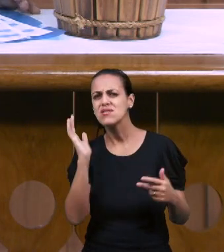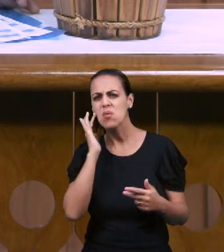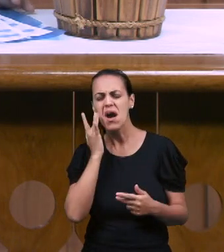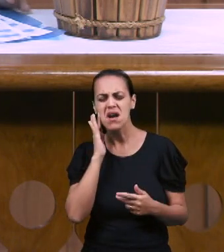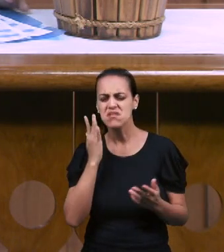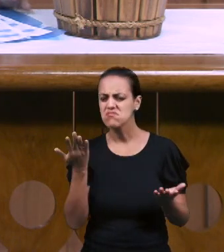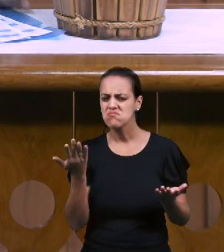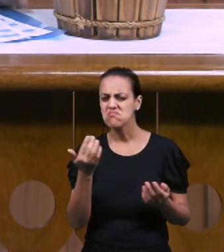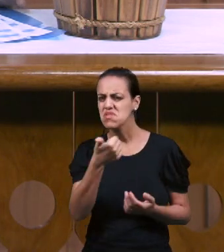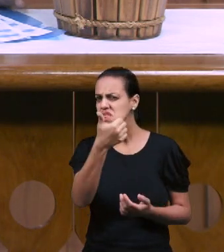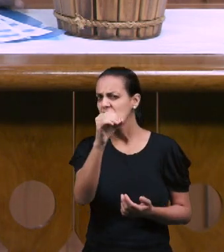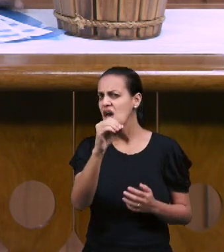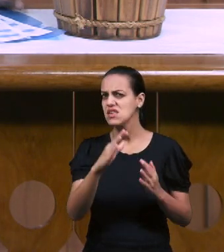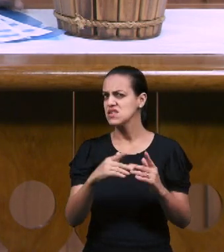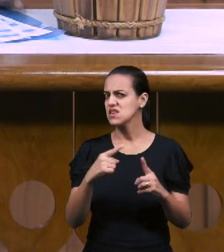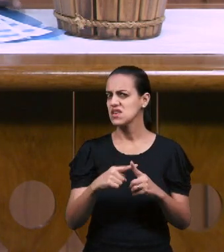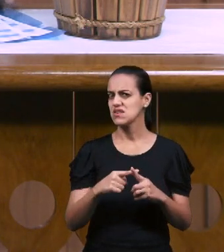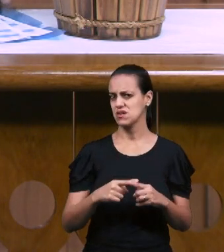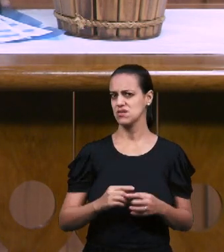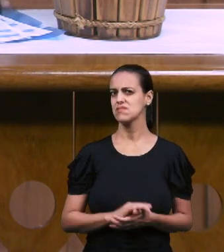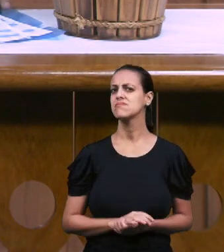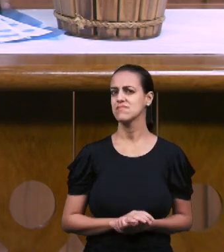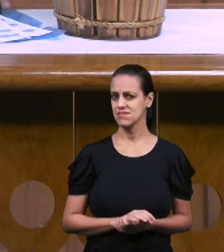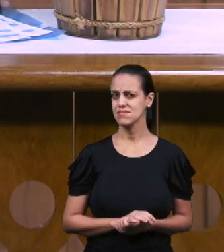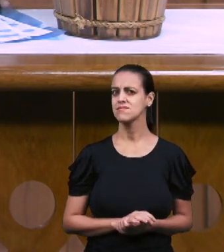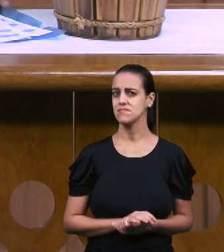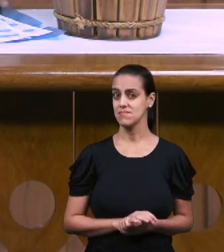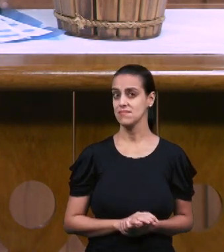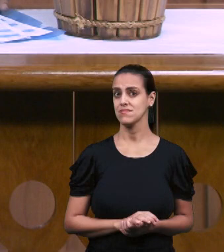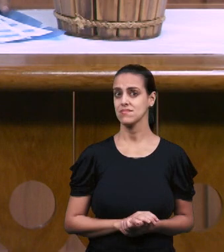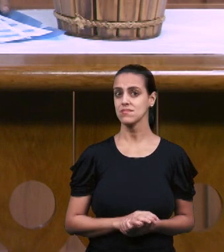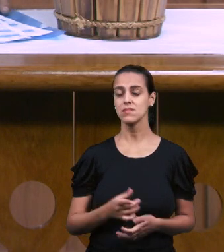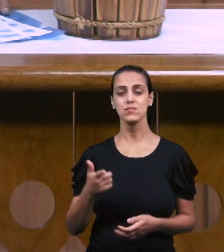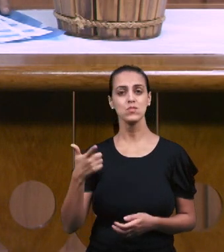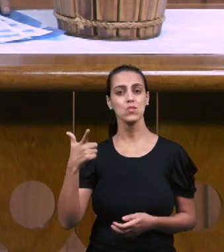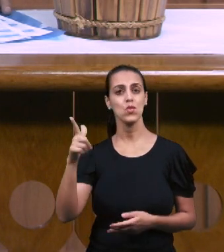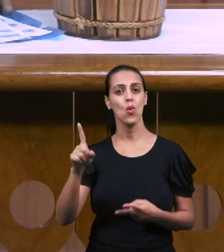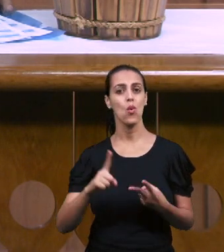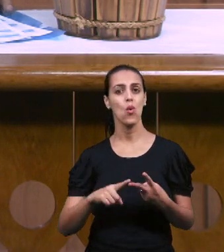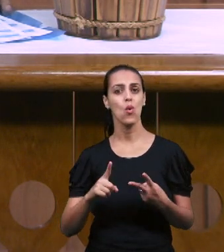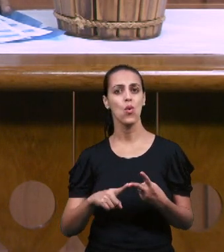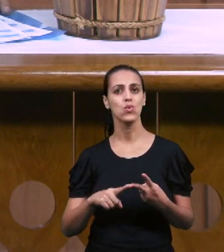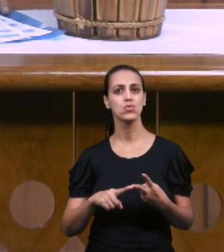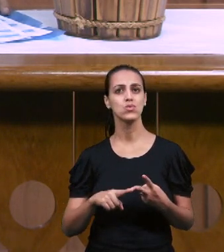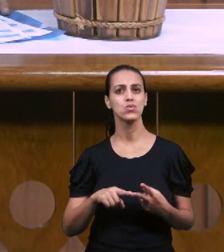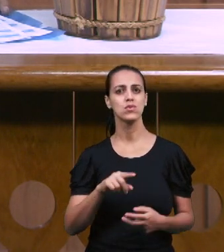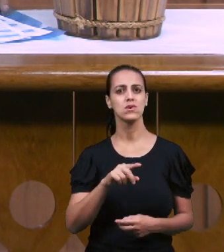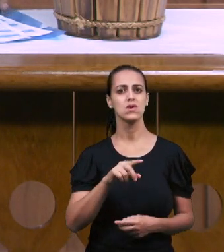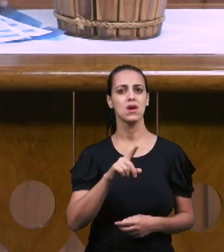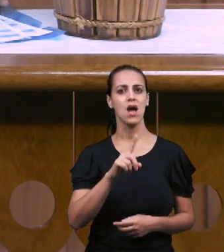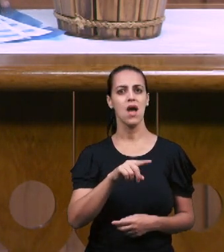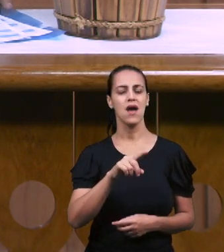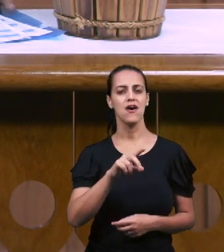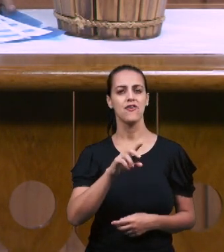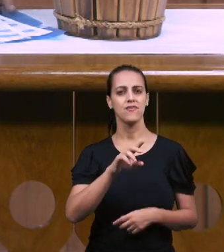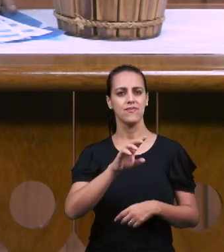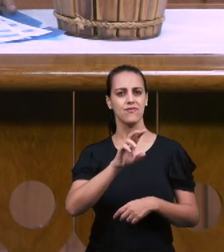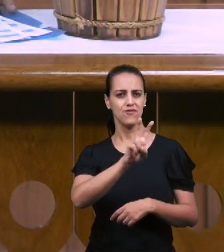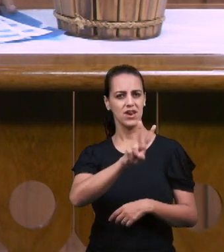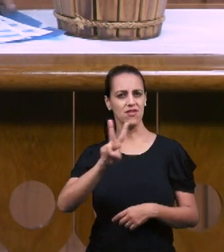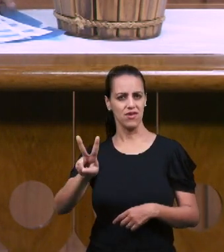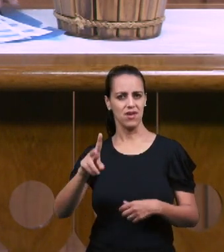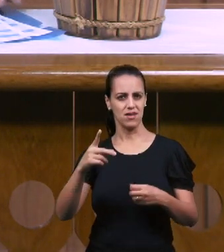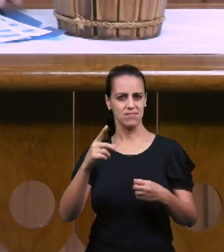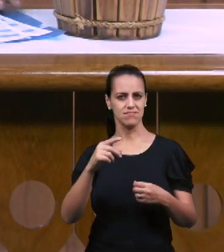avec 100 participants. L'autre ici, à Ville-Velha, Nouveau-Mexique, notre